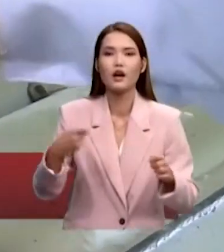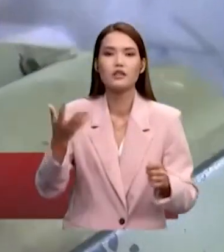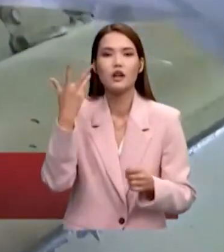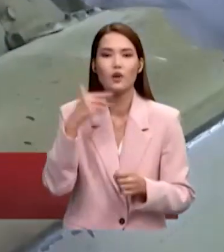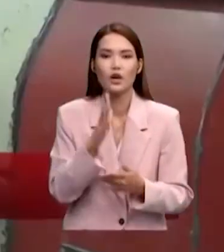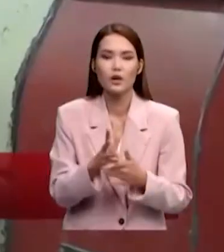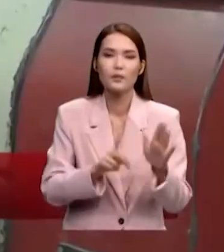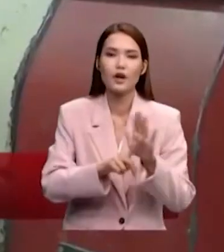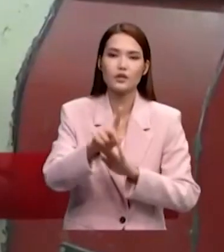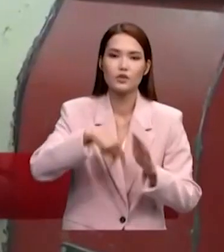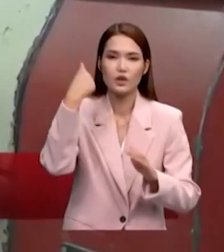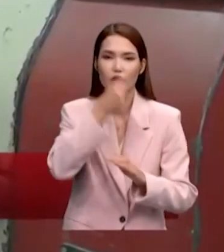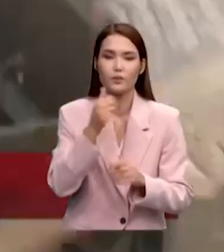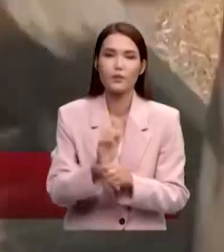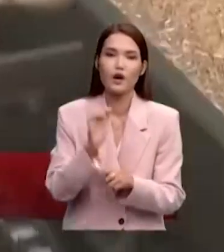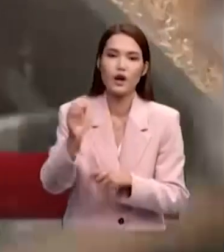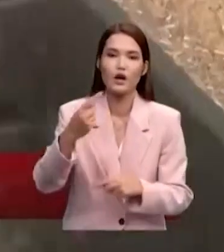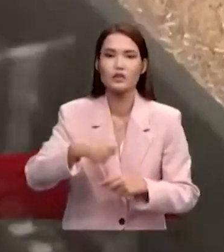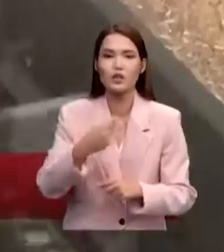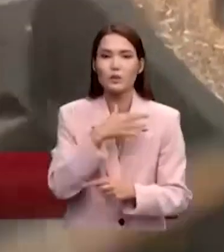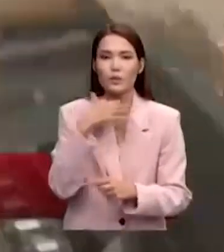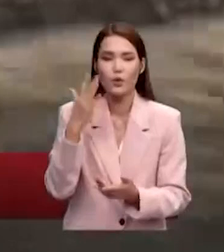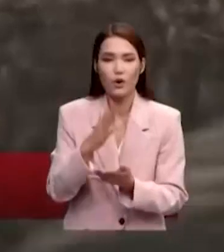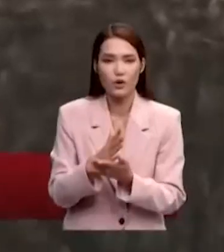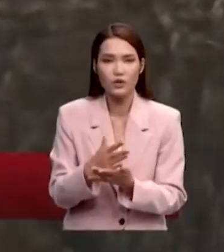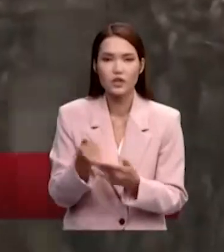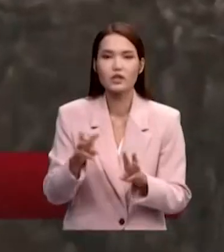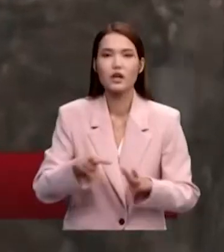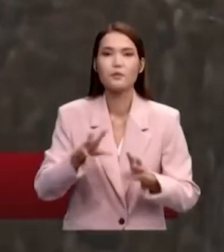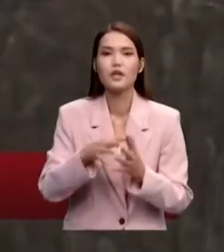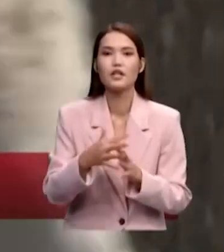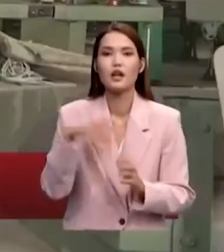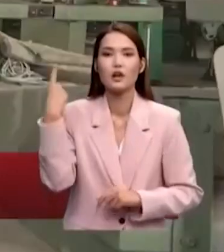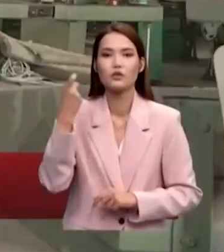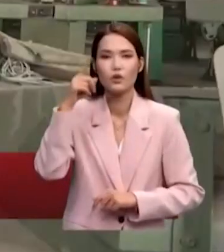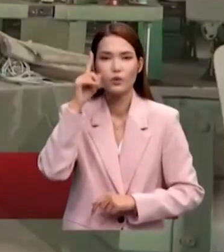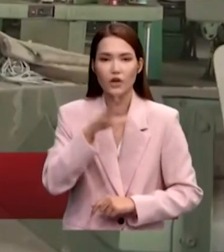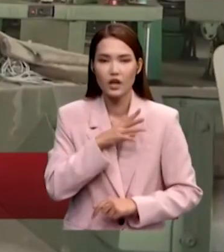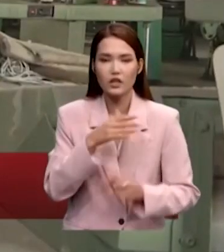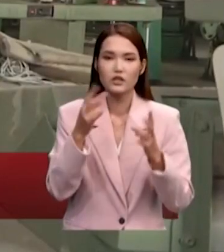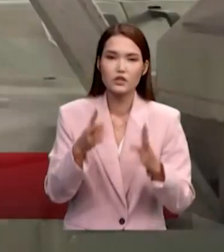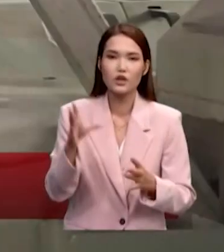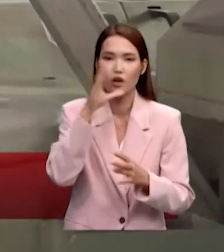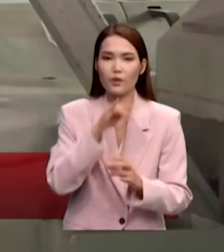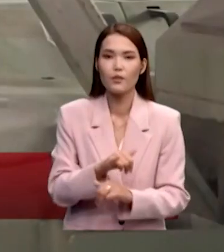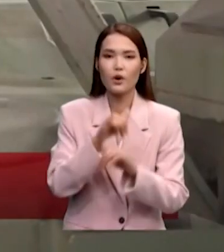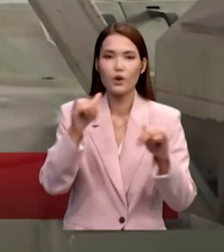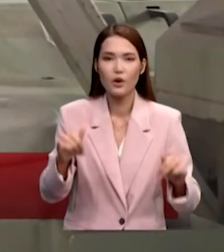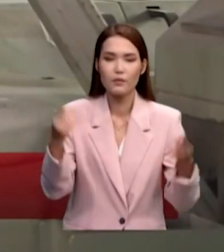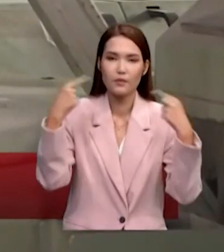начала года отменили экспортную таможенную пошлину. Как отмечают в Минсельхозе, доход от реализации стриженной шерсти смогут увеличить как фермеры